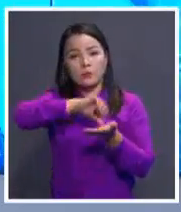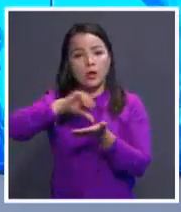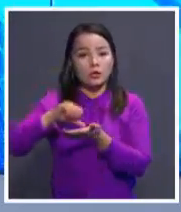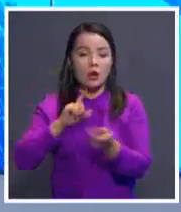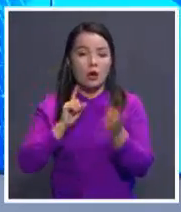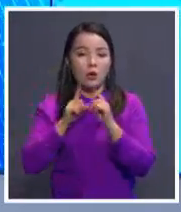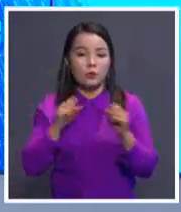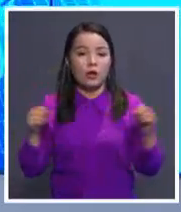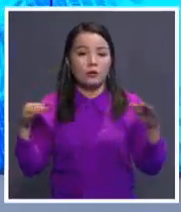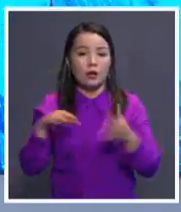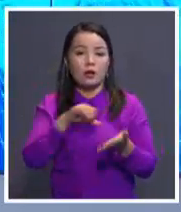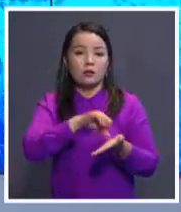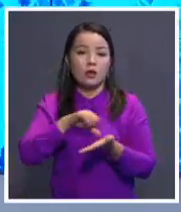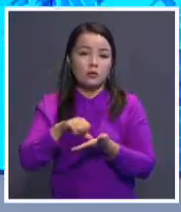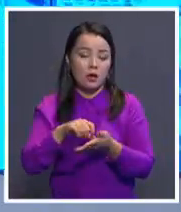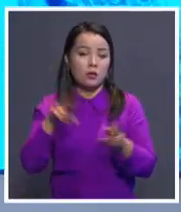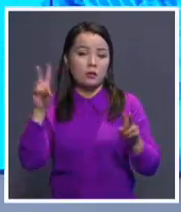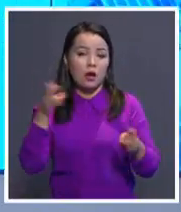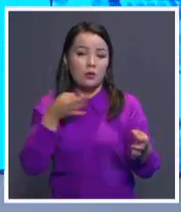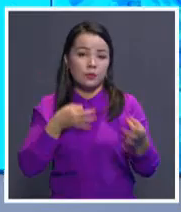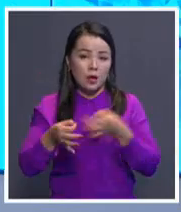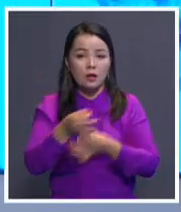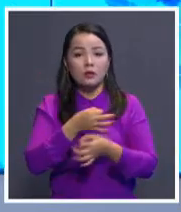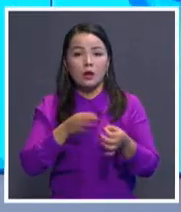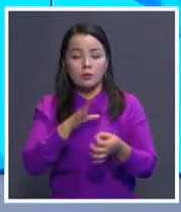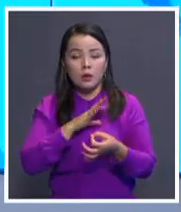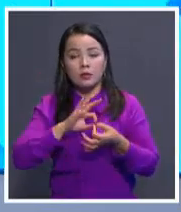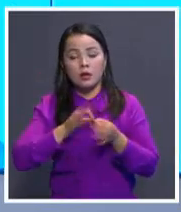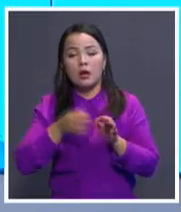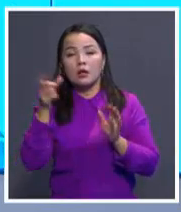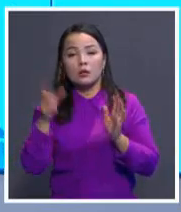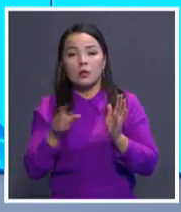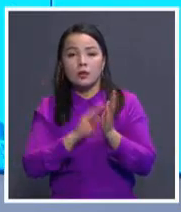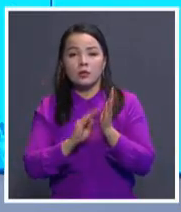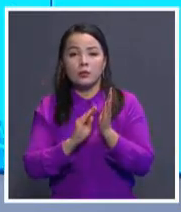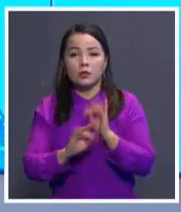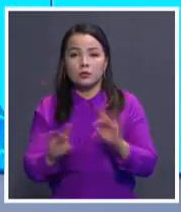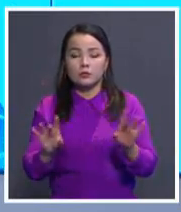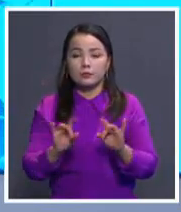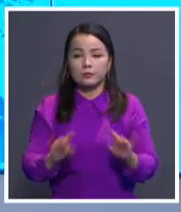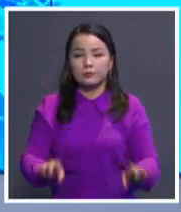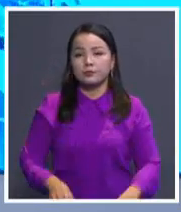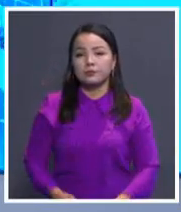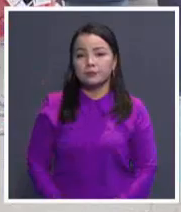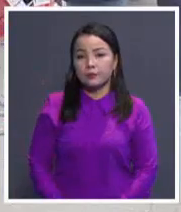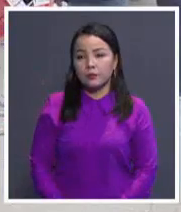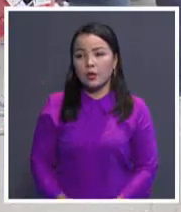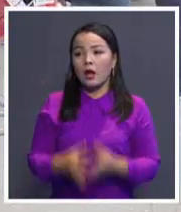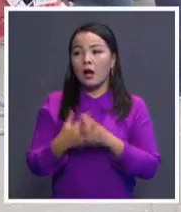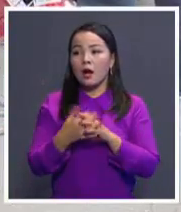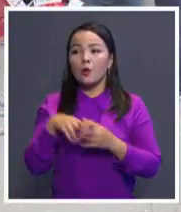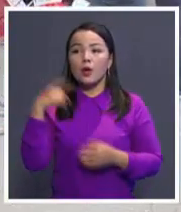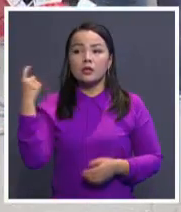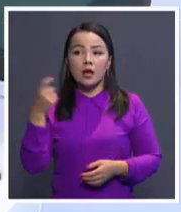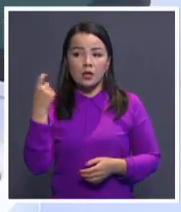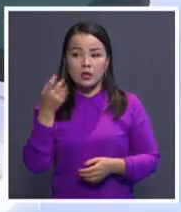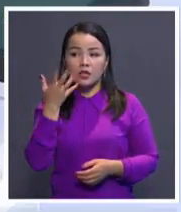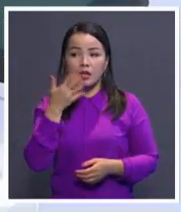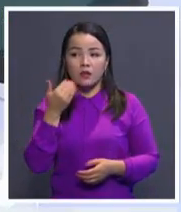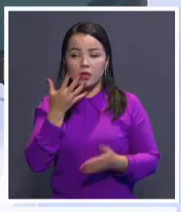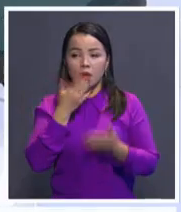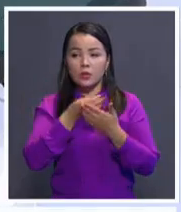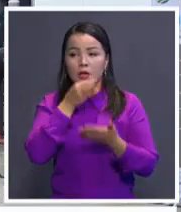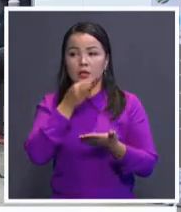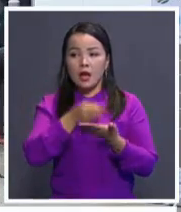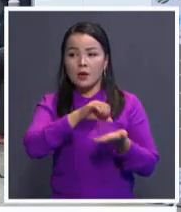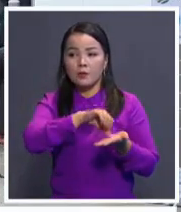орынбасарлары бас қосып, аталған тақырыпты талқылады. Дулат Абибулаевтың репортажы. Ауыл шаруашылығын цифрландыруға